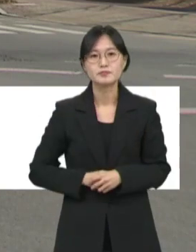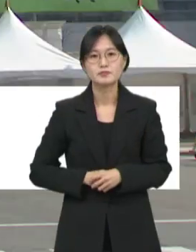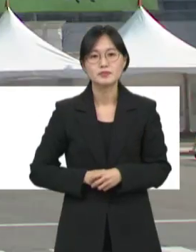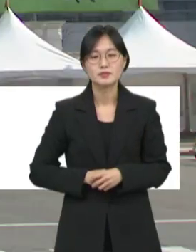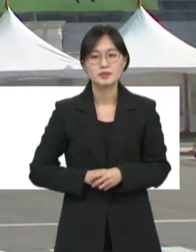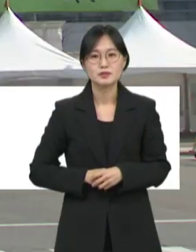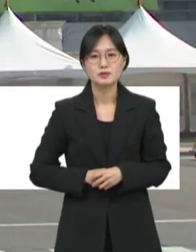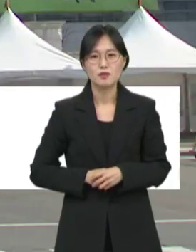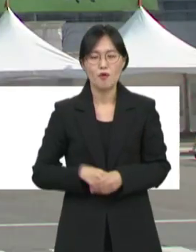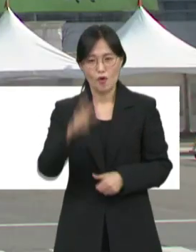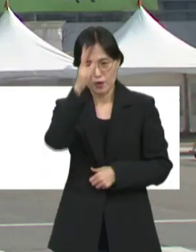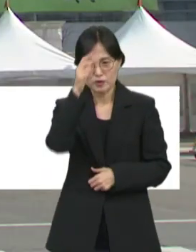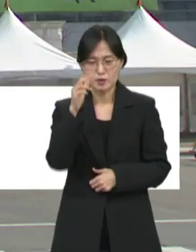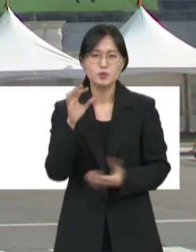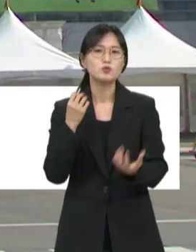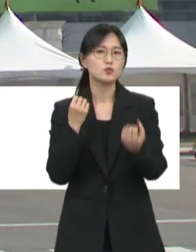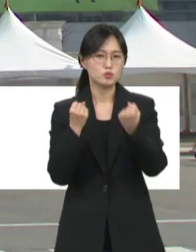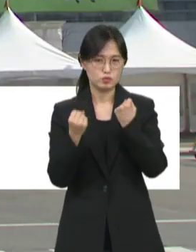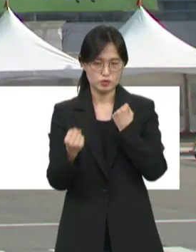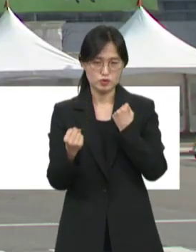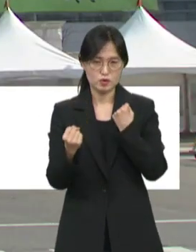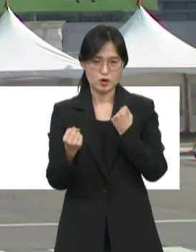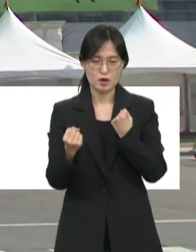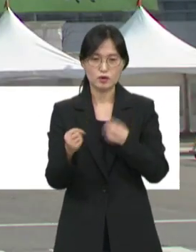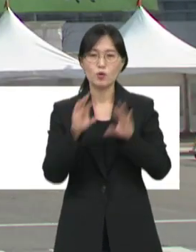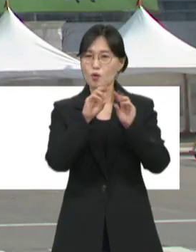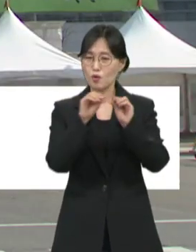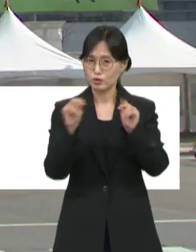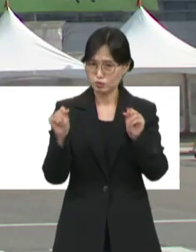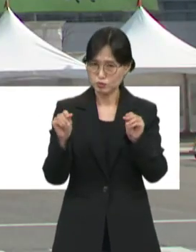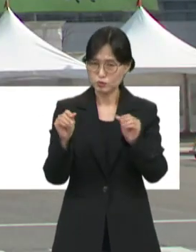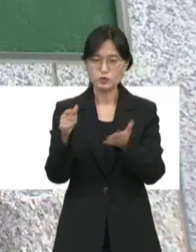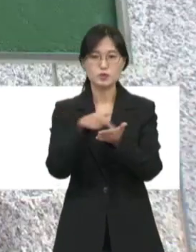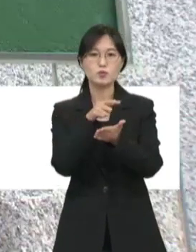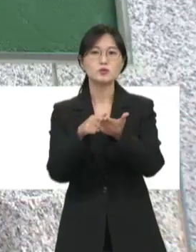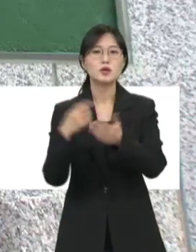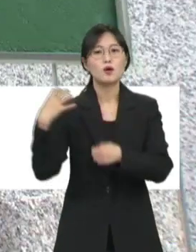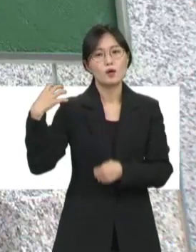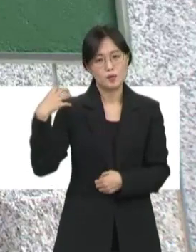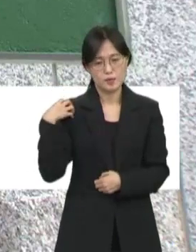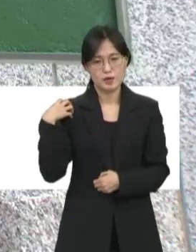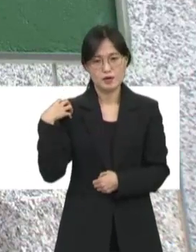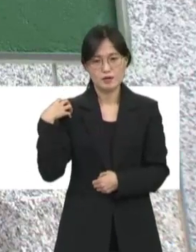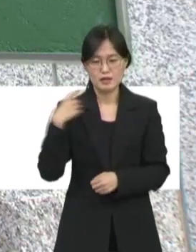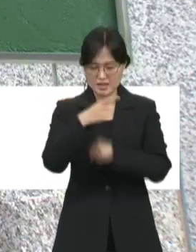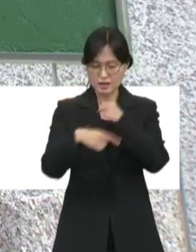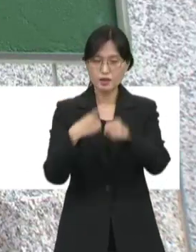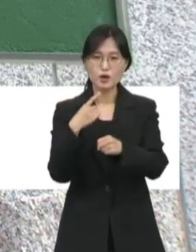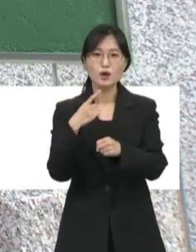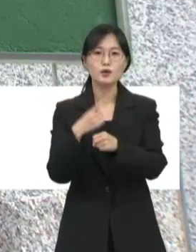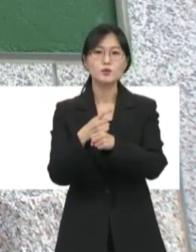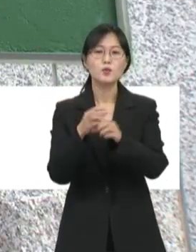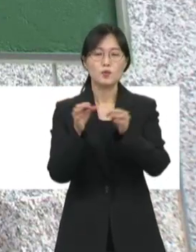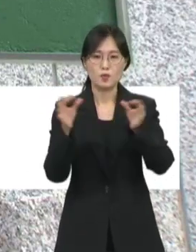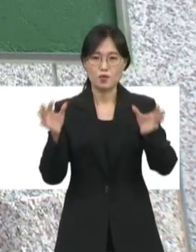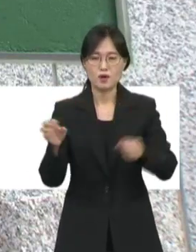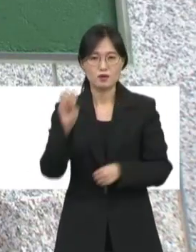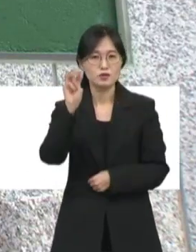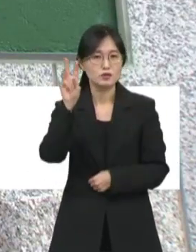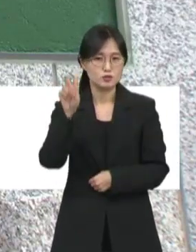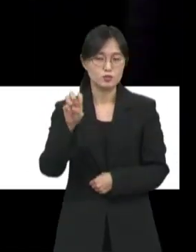청원 경찰 임에도 천안시에서 토지보상 업무를 보던 씨는 지난해 1월부터 1년 동안 23차례에